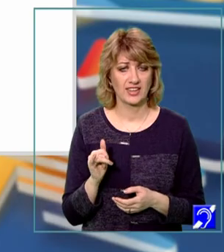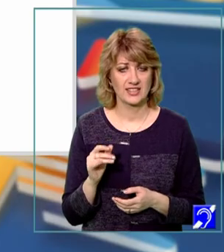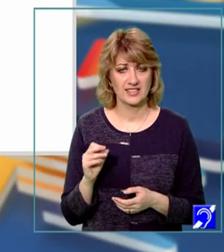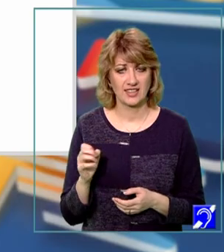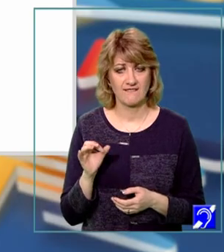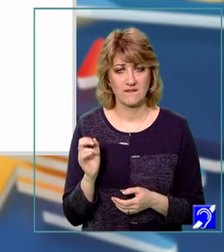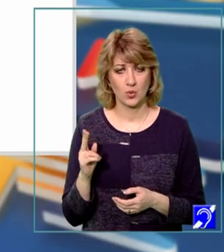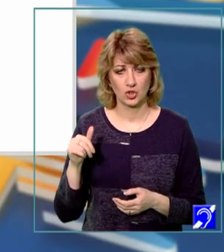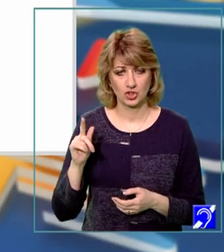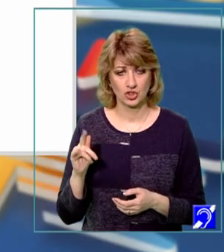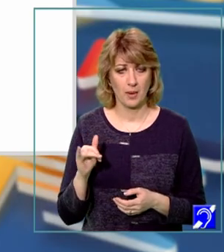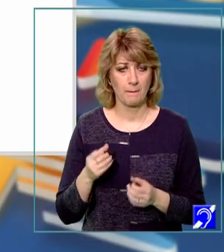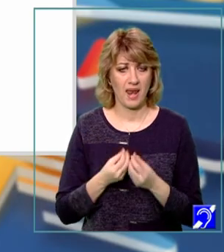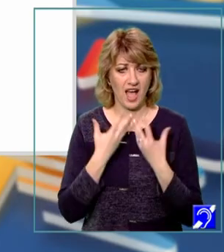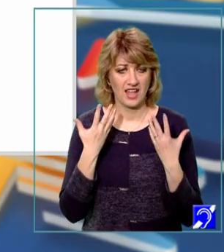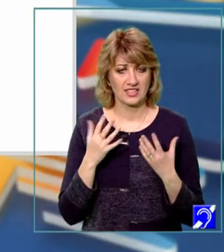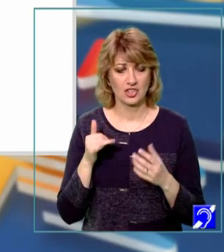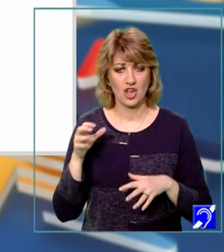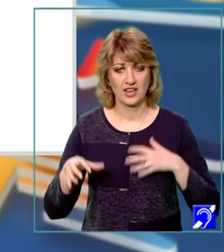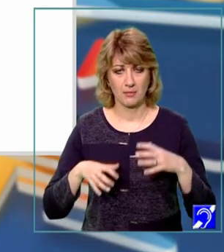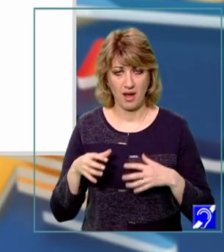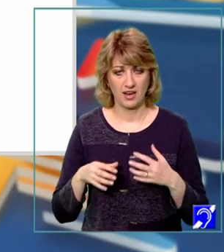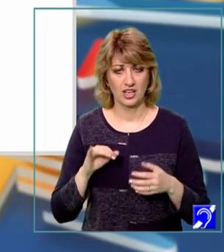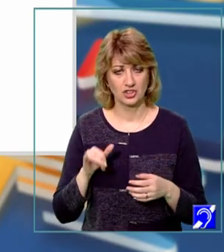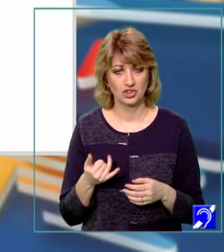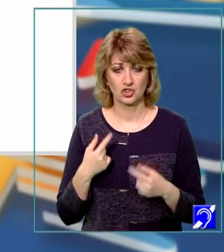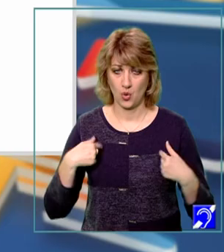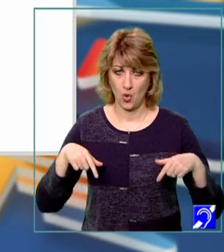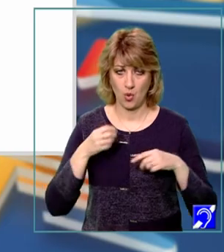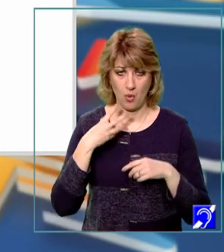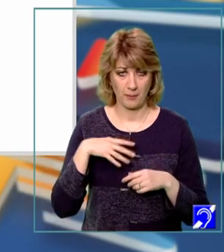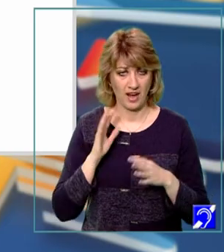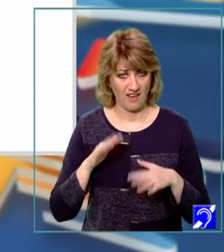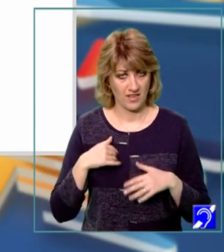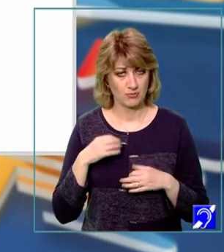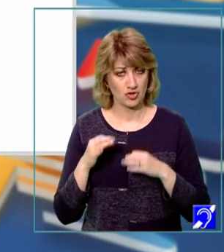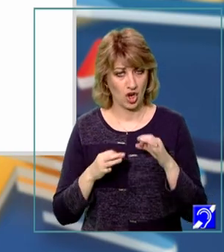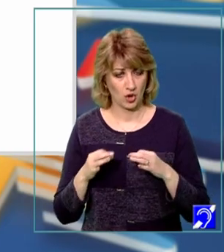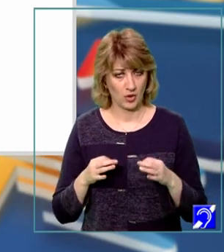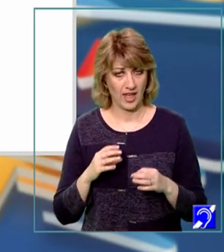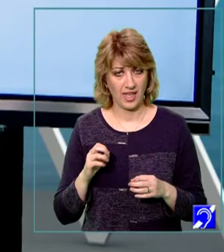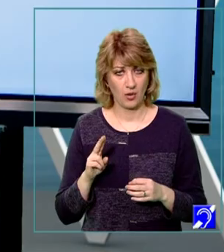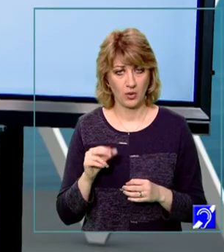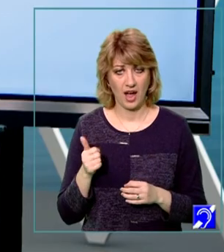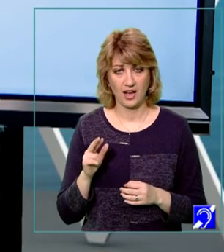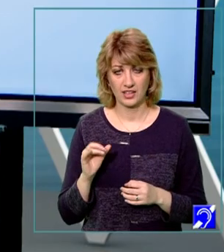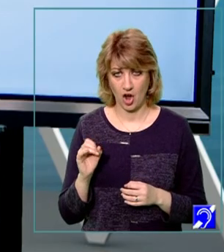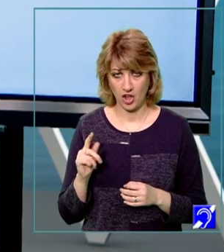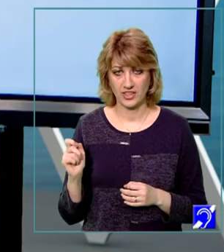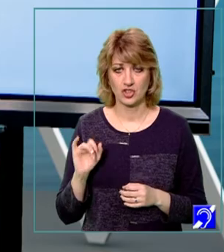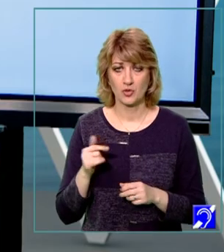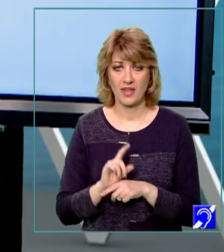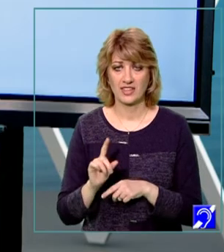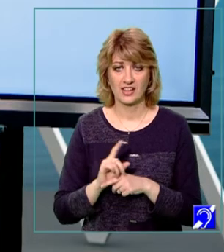fungii, plantele și animalele și chiar noi oamenii avem astfel de celule eucariote. Și